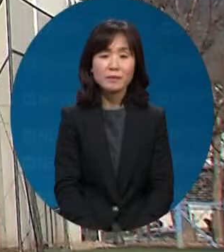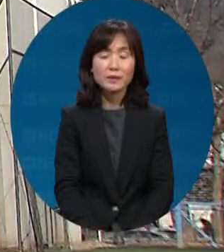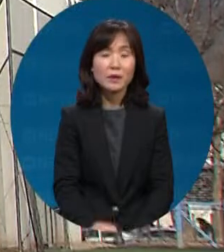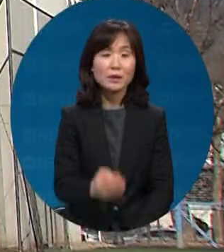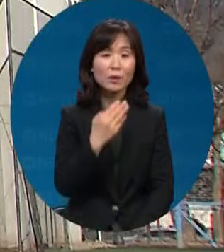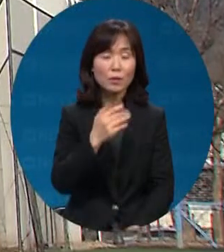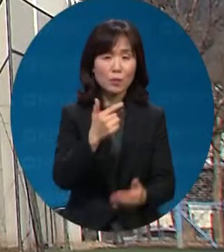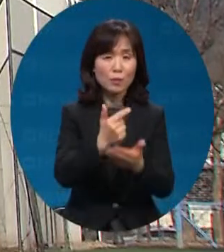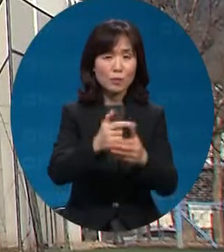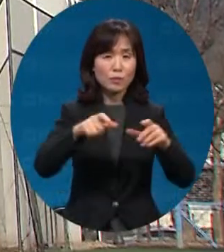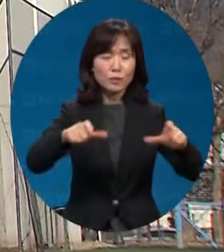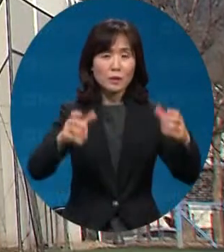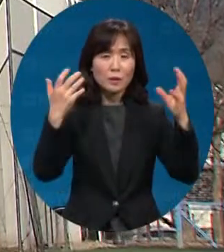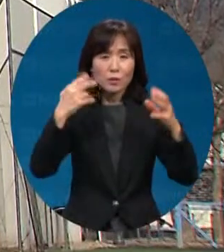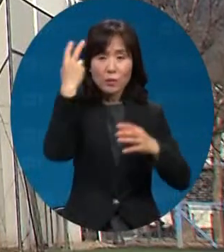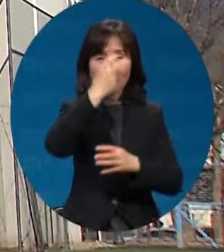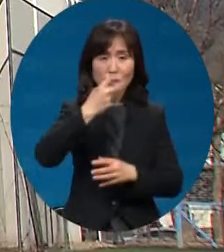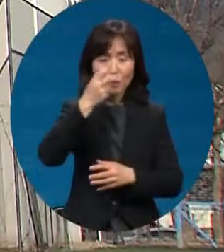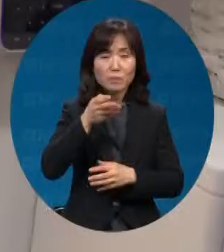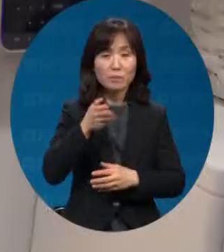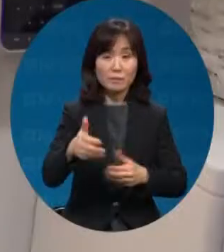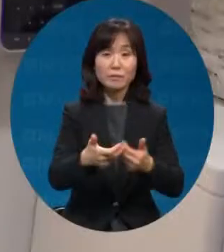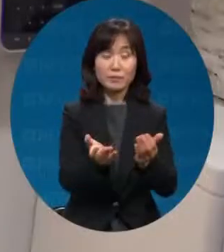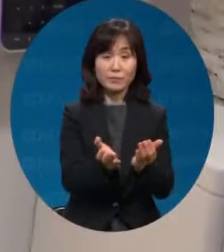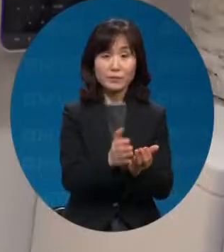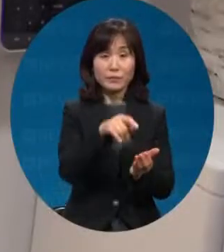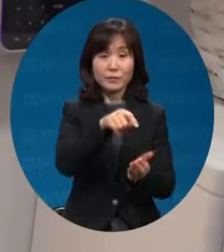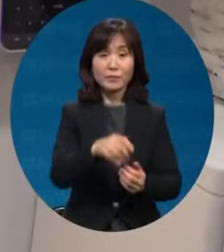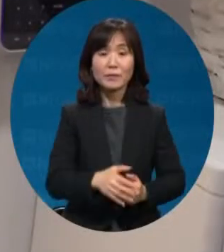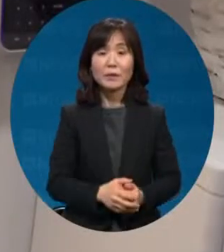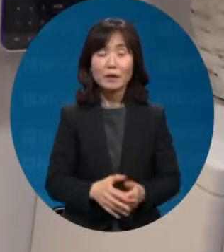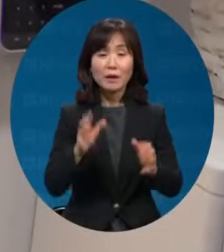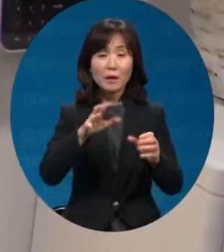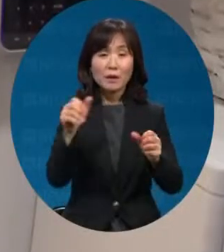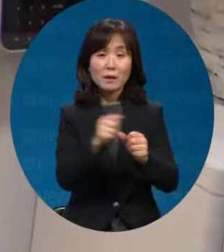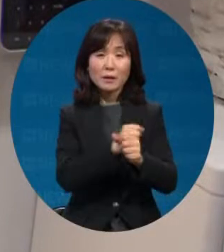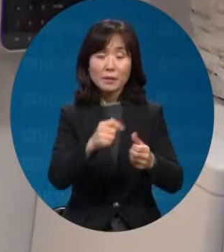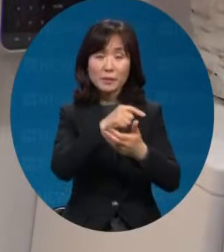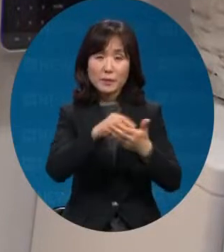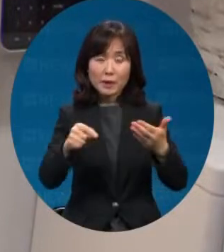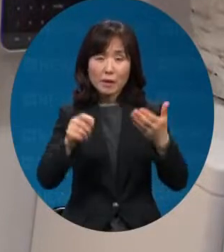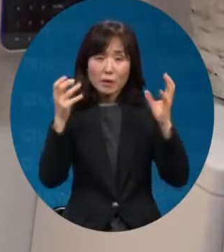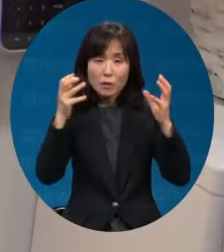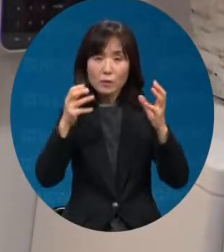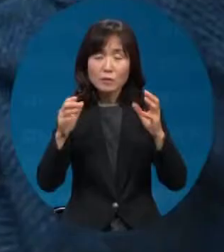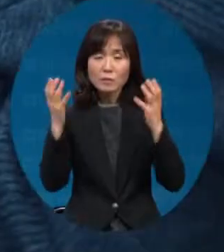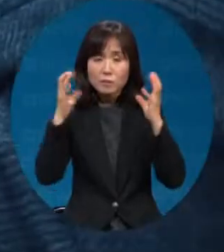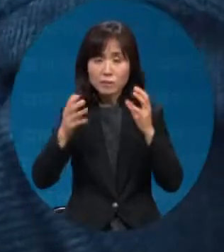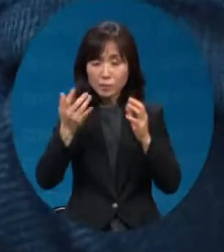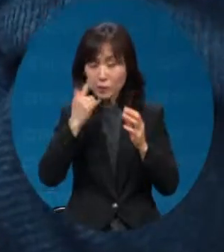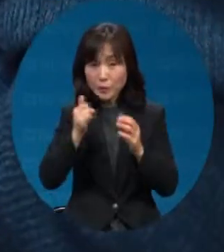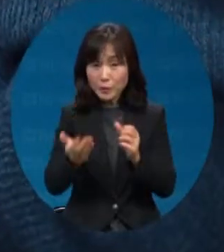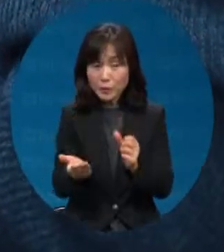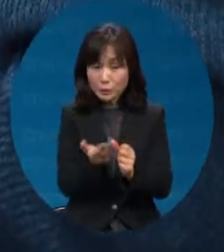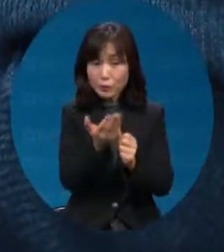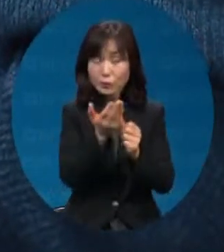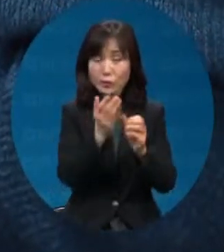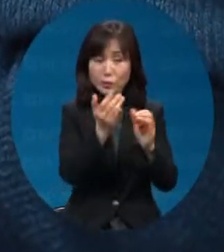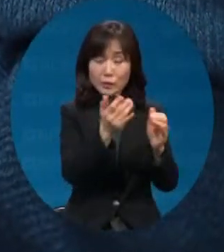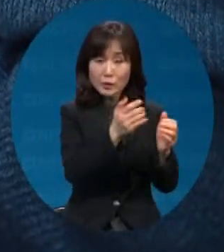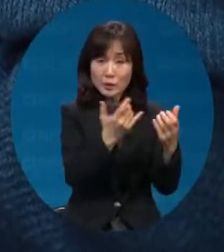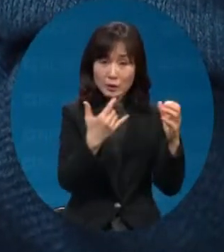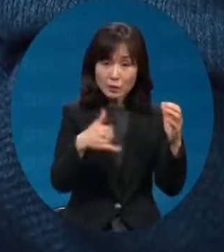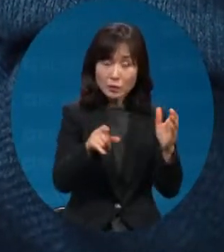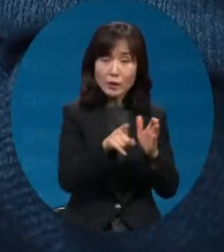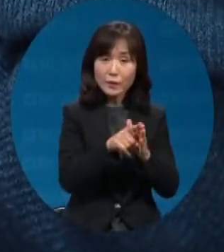서울 노원구의 아동보호 전문기관. 학대 피해 아동과 양육자를 위한 상담뿐 아니라 사건